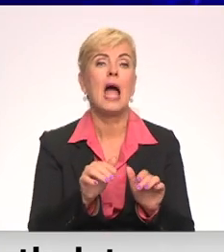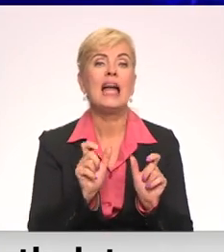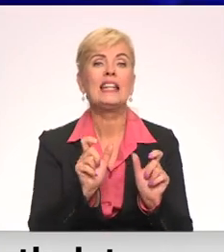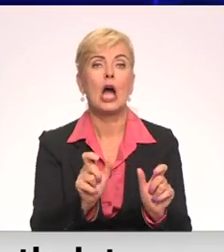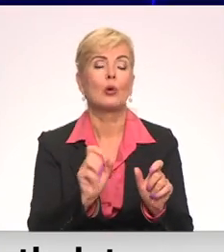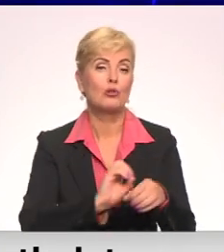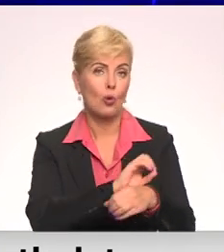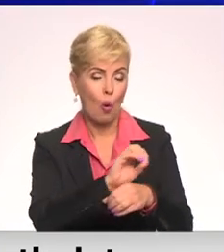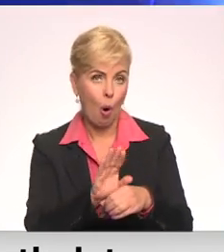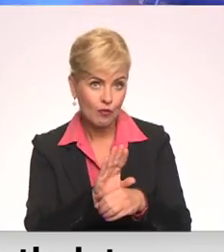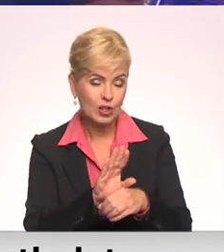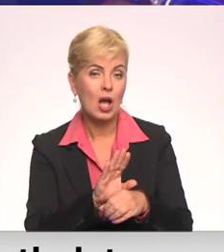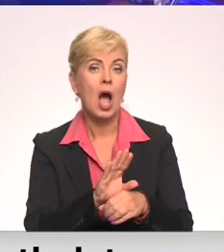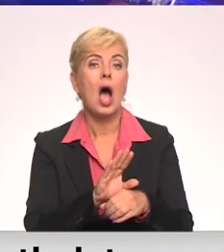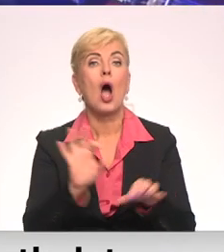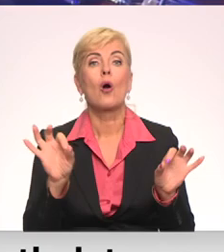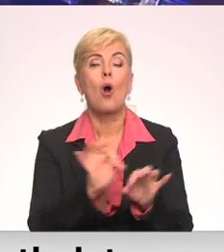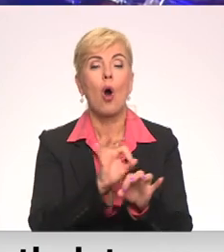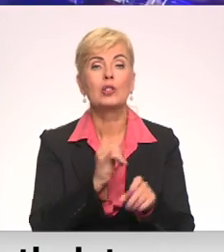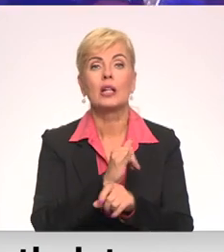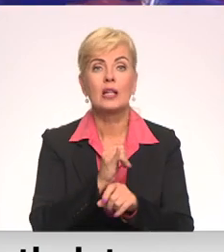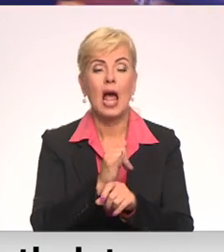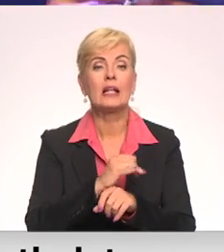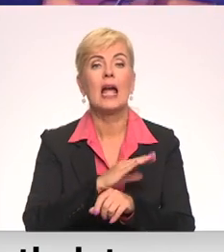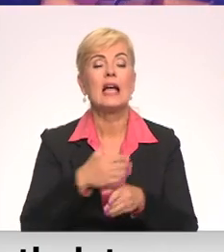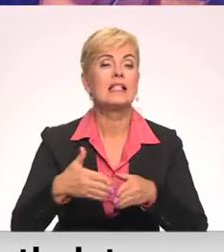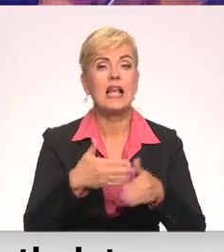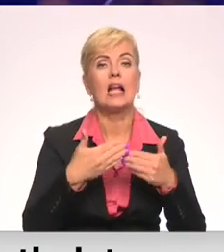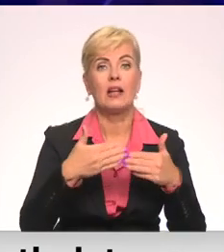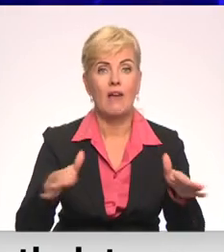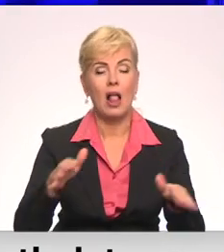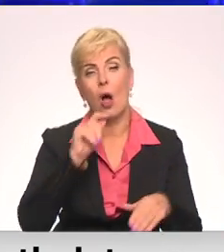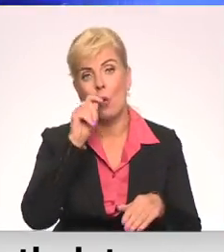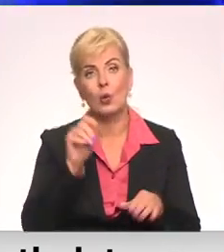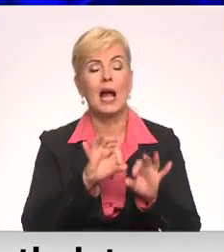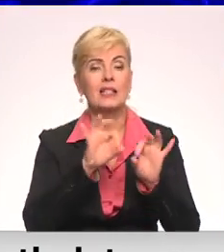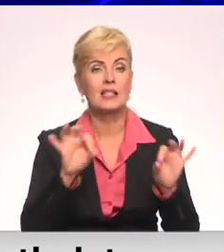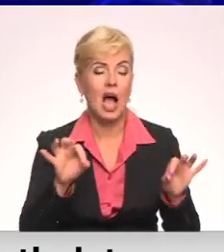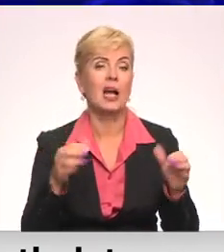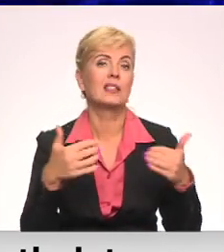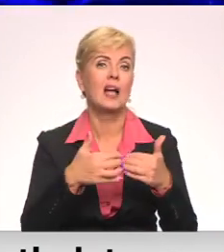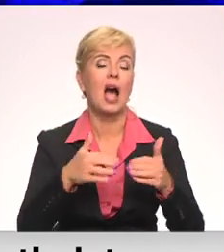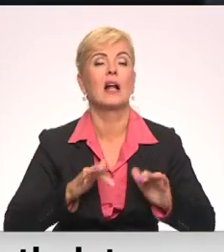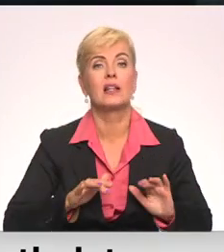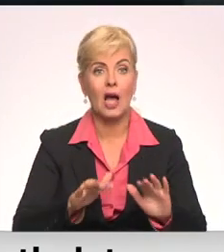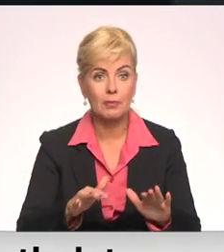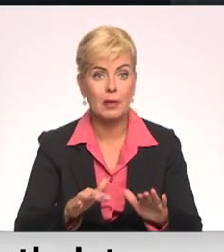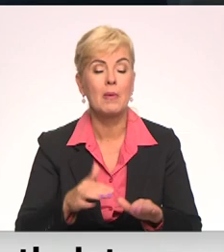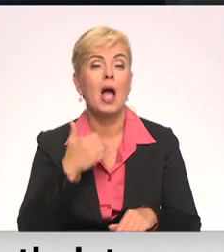bet kad šķita, ka koncertūrēm atkal viss ceļu vaļā, Ukrainā atkal sākās kara darbība. Kad načalās